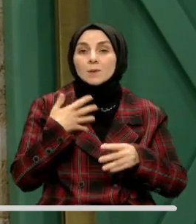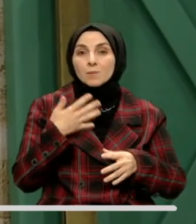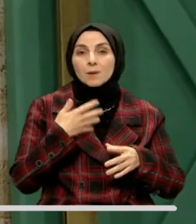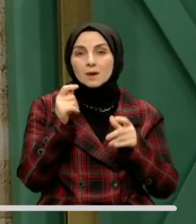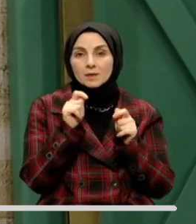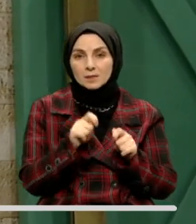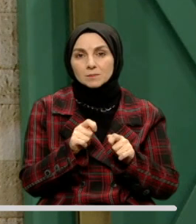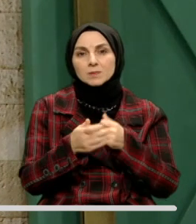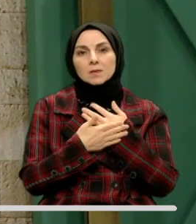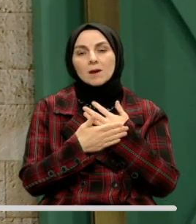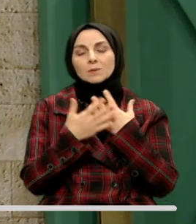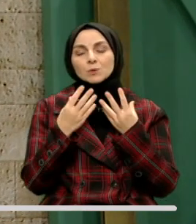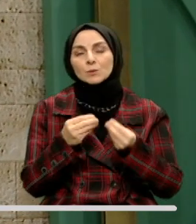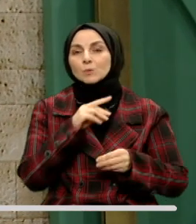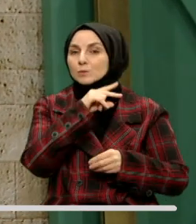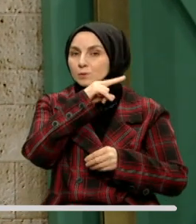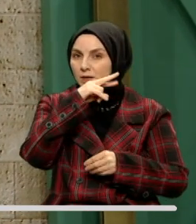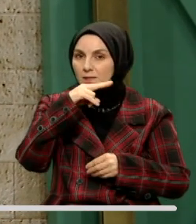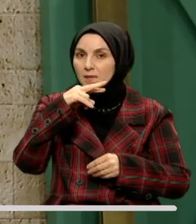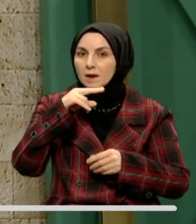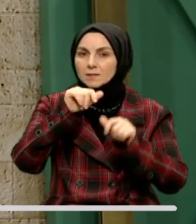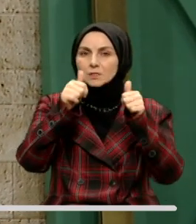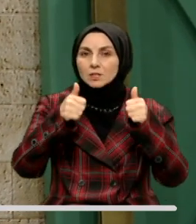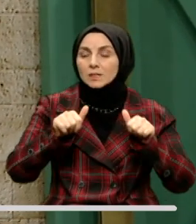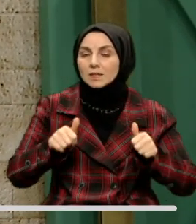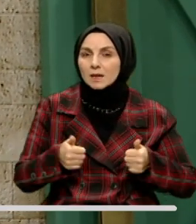etmesini sağlıyoruz. Renkler, şekiller,